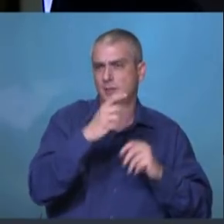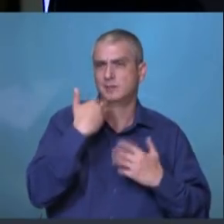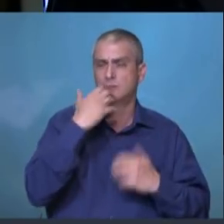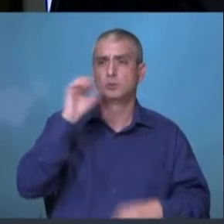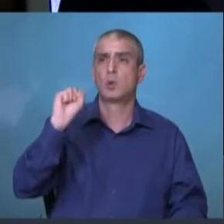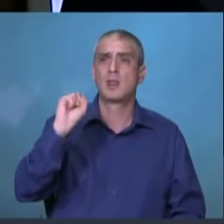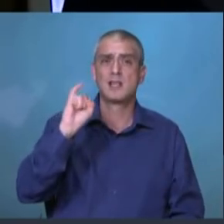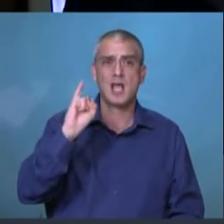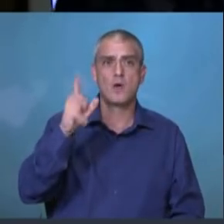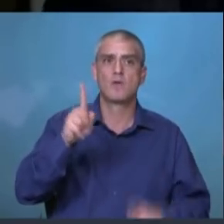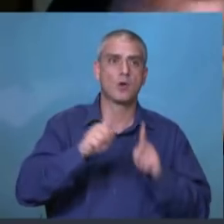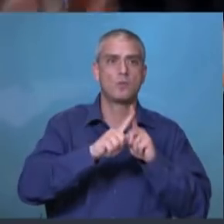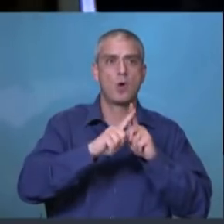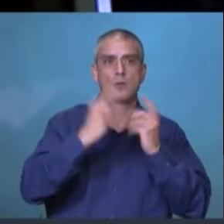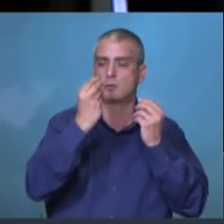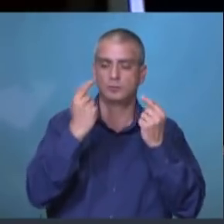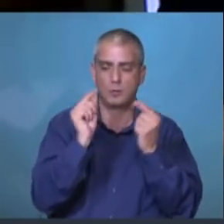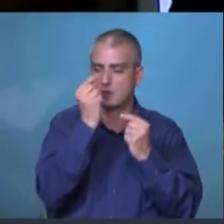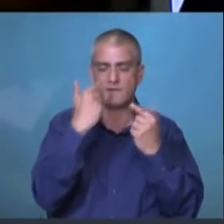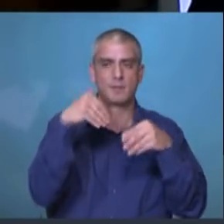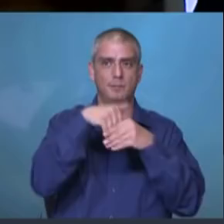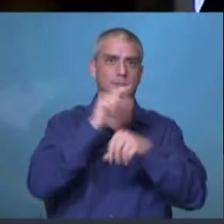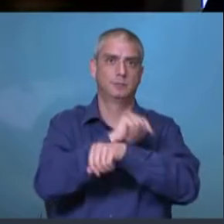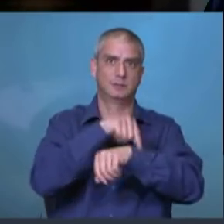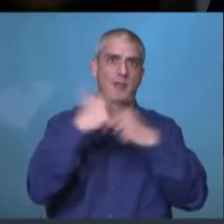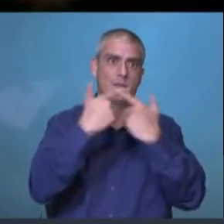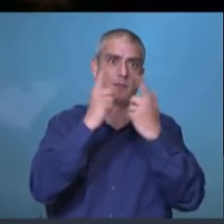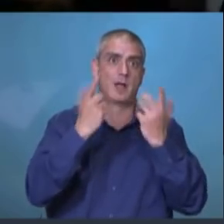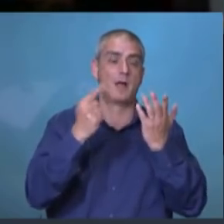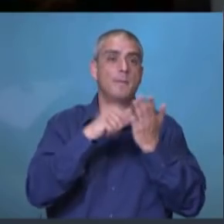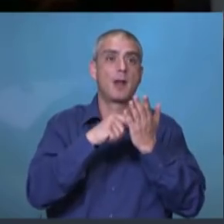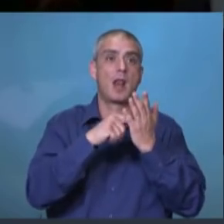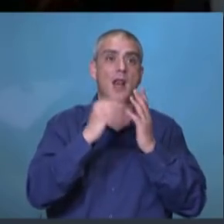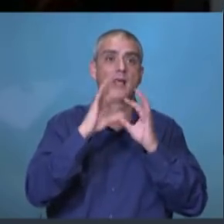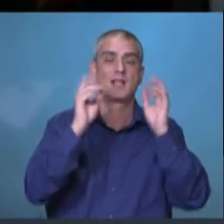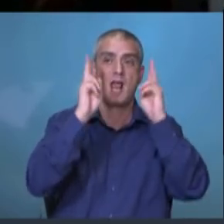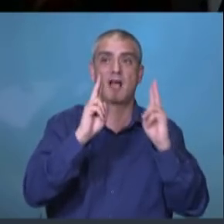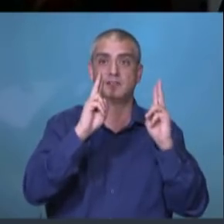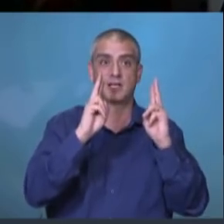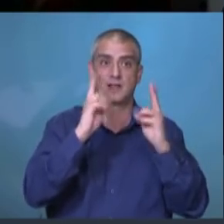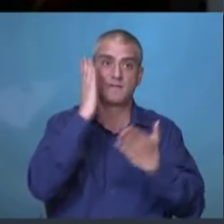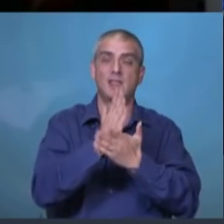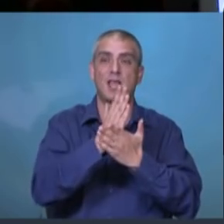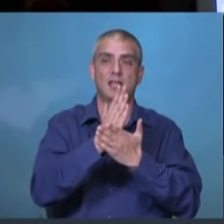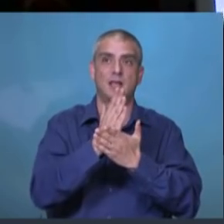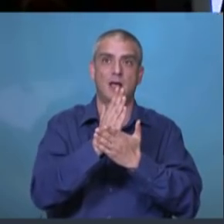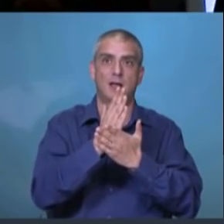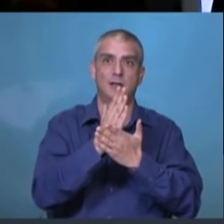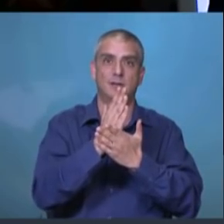יעקב הוא איזושהי אפיזודה במלחמה. כן. בגלל שנכנסה הפסקת אש ונקטע באיבו.